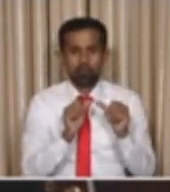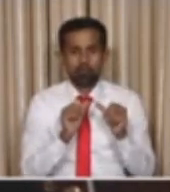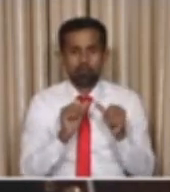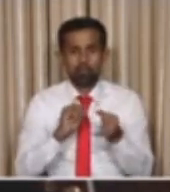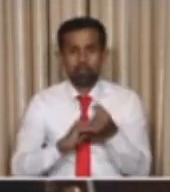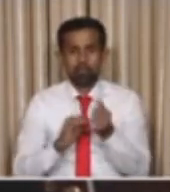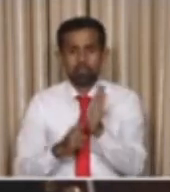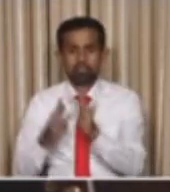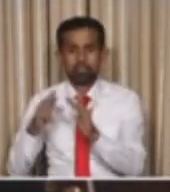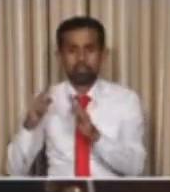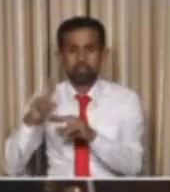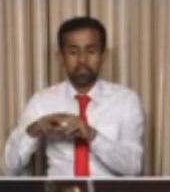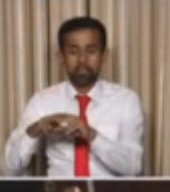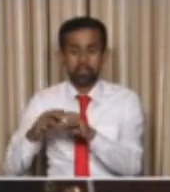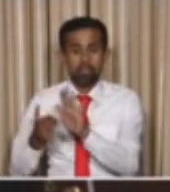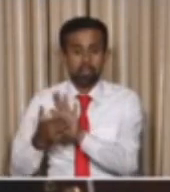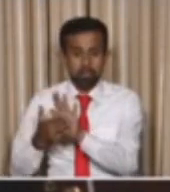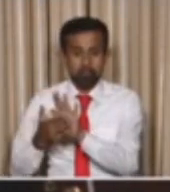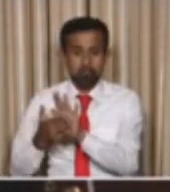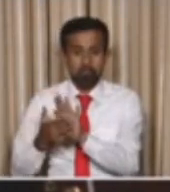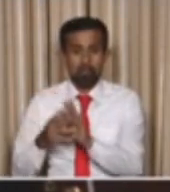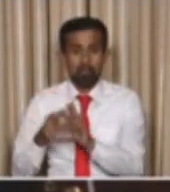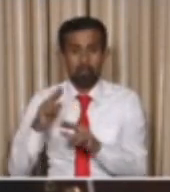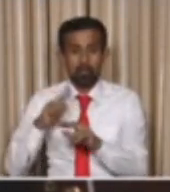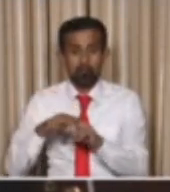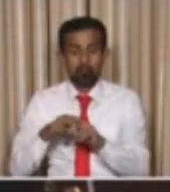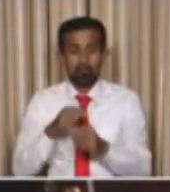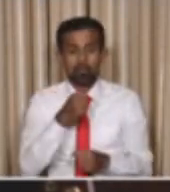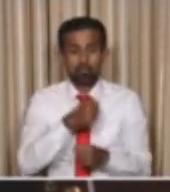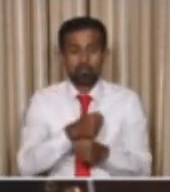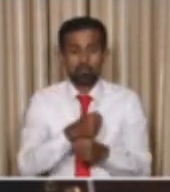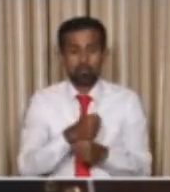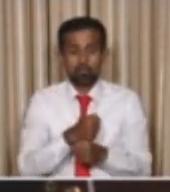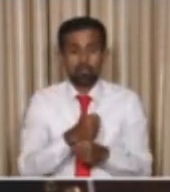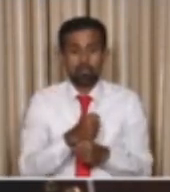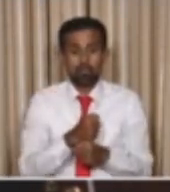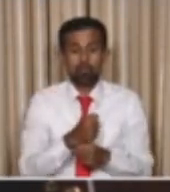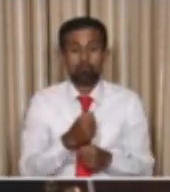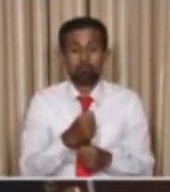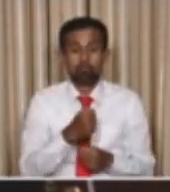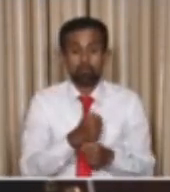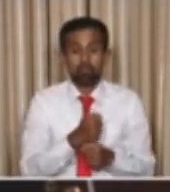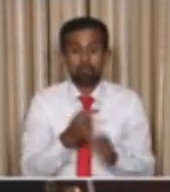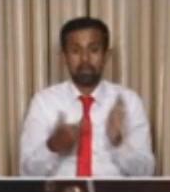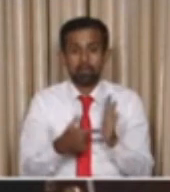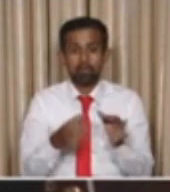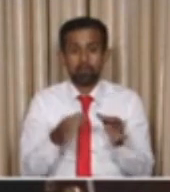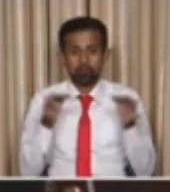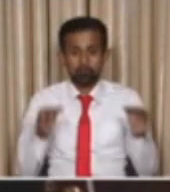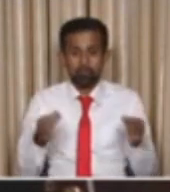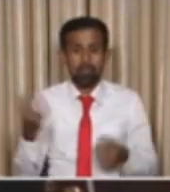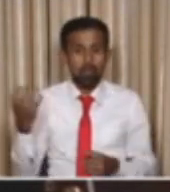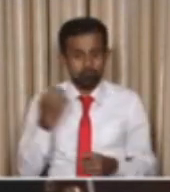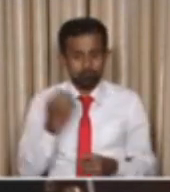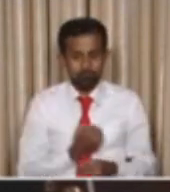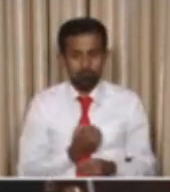slim kiyana pharmaceutical ayathanaya rajya aushadha neethigatha sansthawen tender mata eyai laba